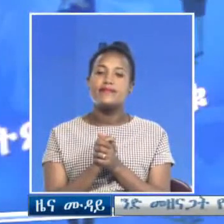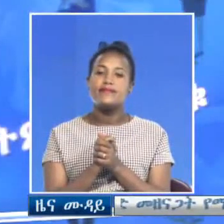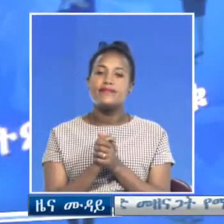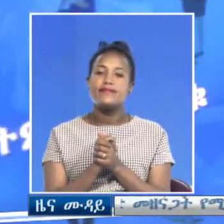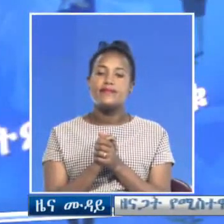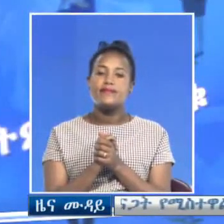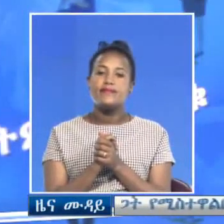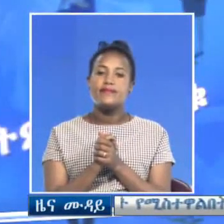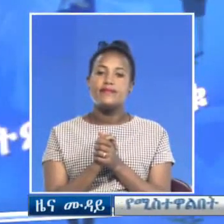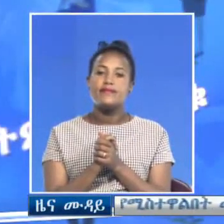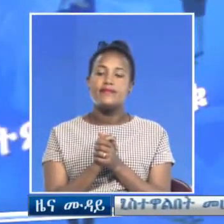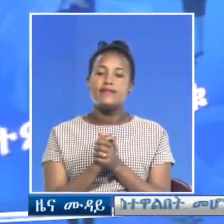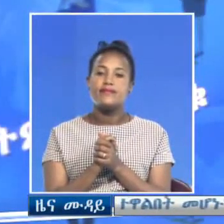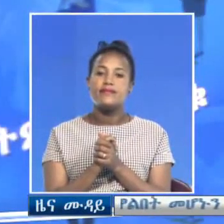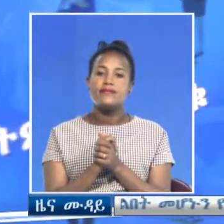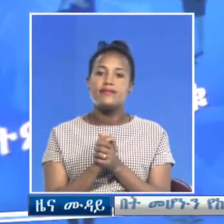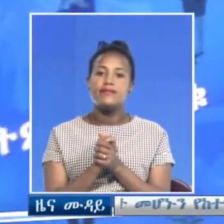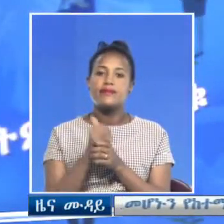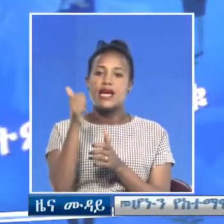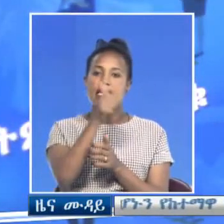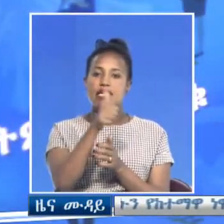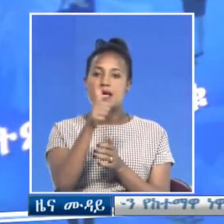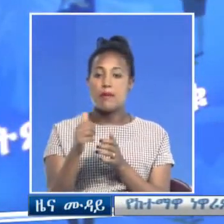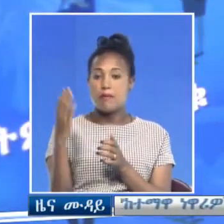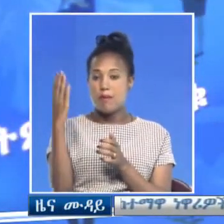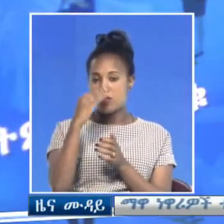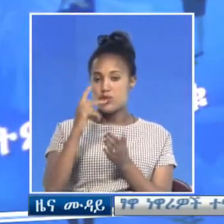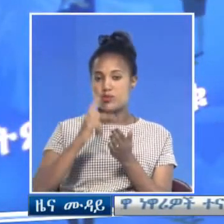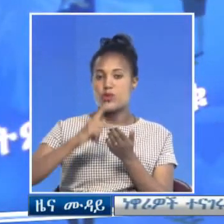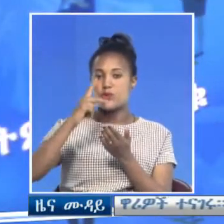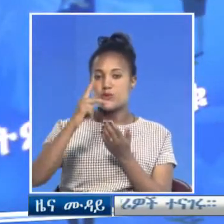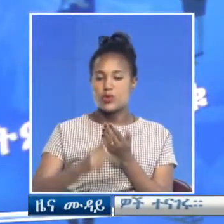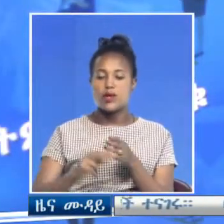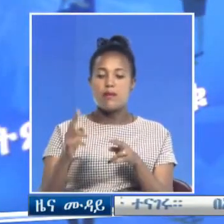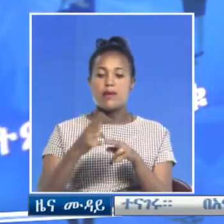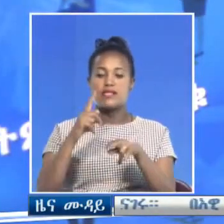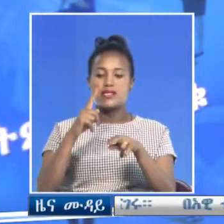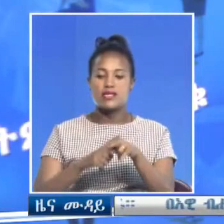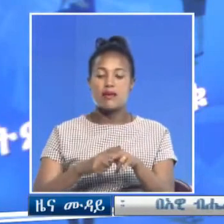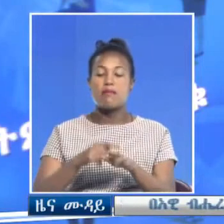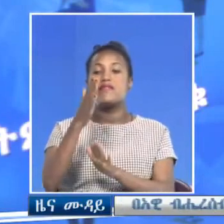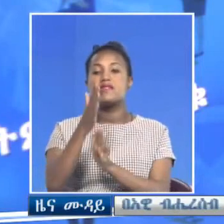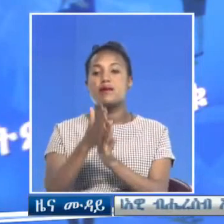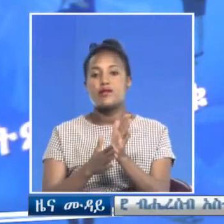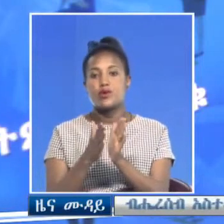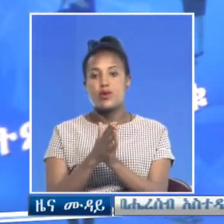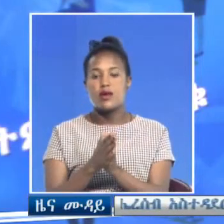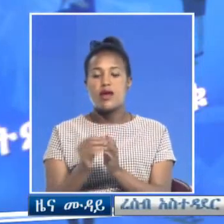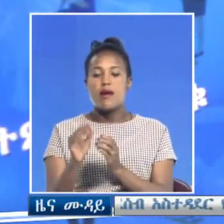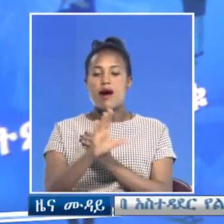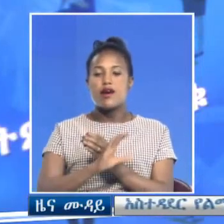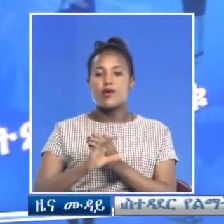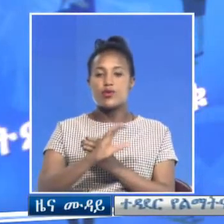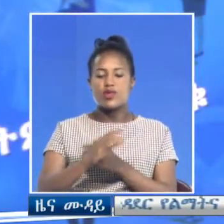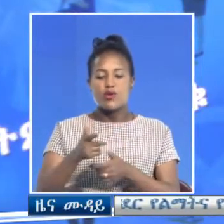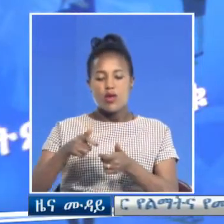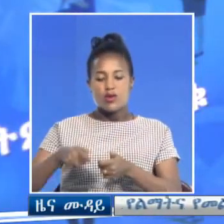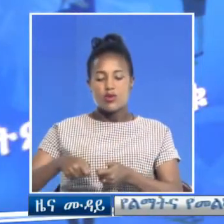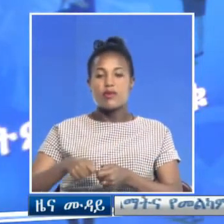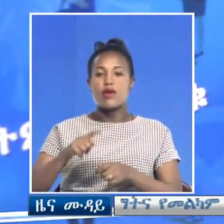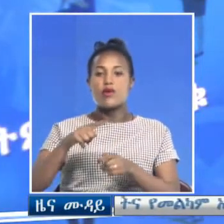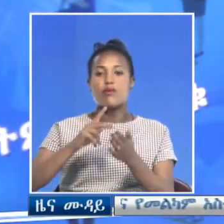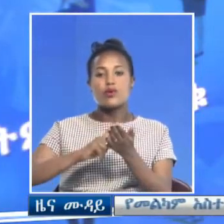ሜዳ። አዲስ አበባን የማስዋብ ፕሮጀክቶች ባጭር ጊዜ መከናወናቸው በሀገሪቱ የተጓተቱ